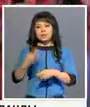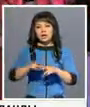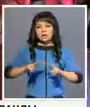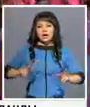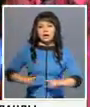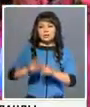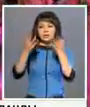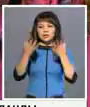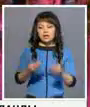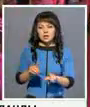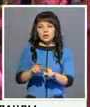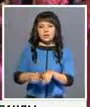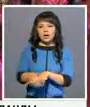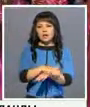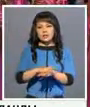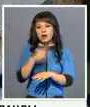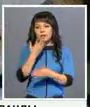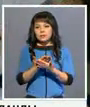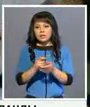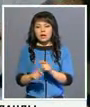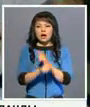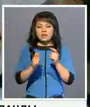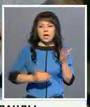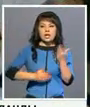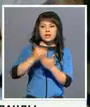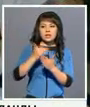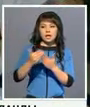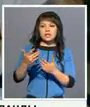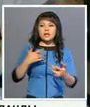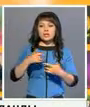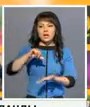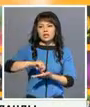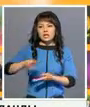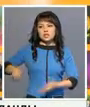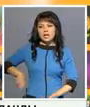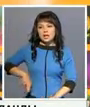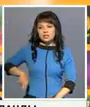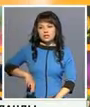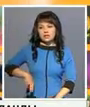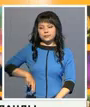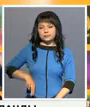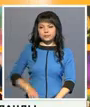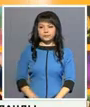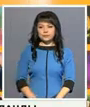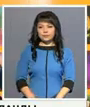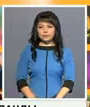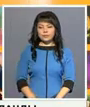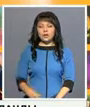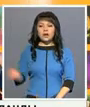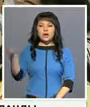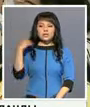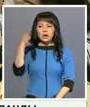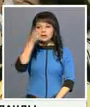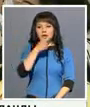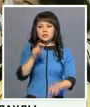Астана күніне арналған қойылымдардың басқаларына қарағанда шоқтығы биік дейді театр директоры. 13 жылға сиясы кеппеген